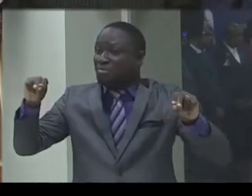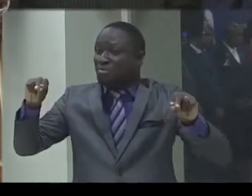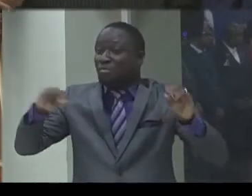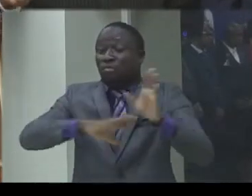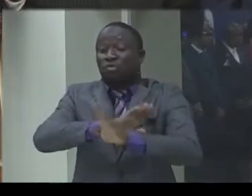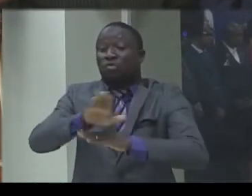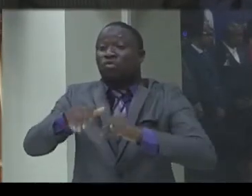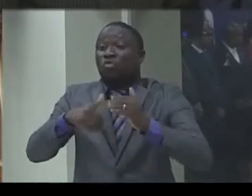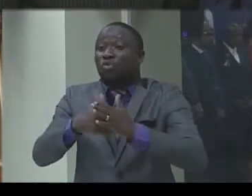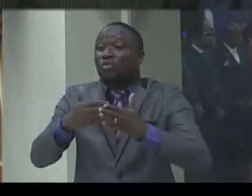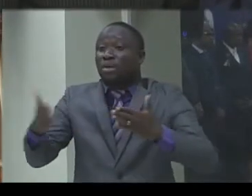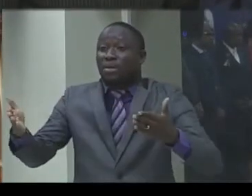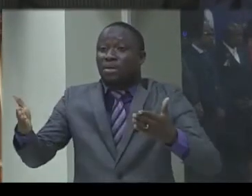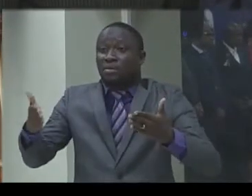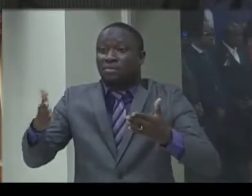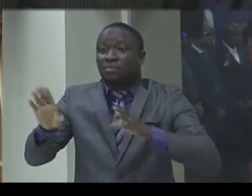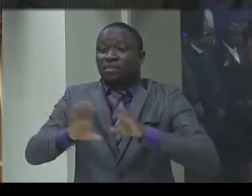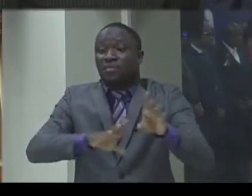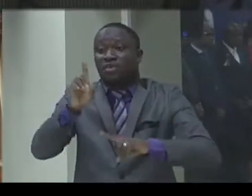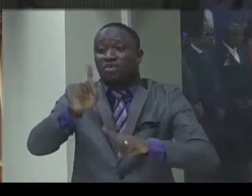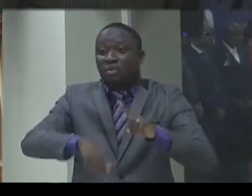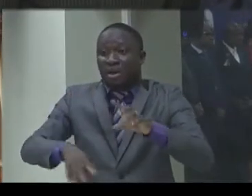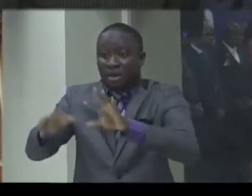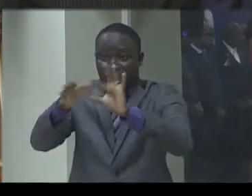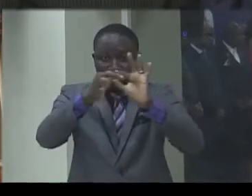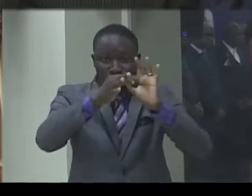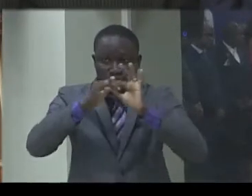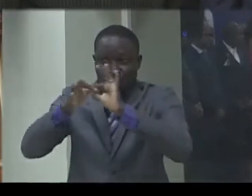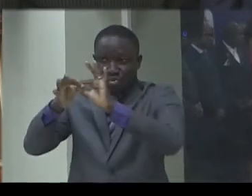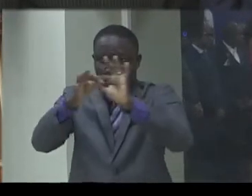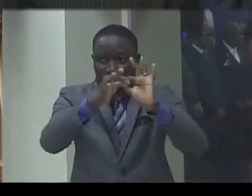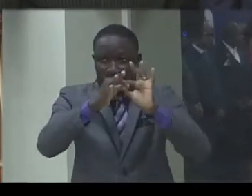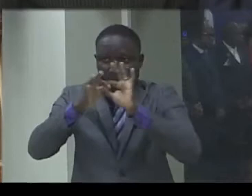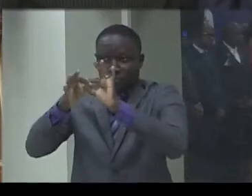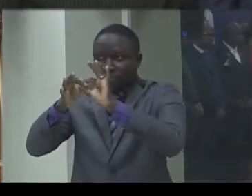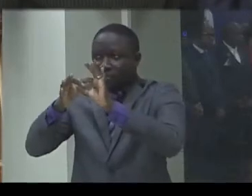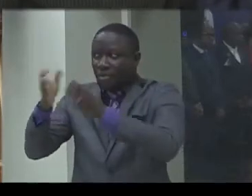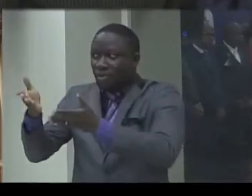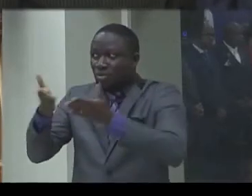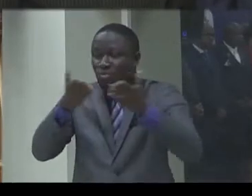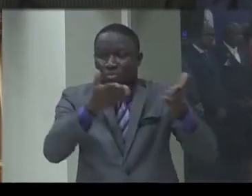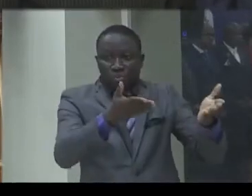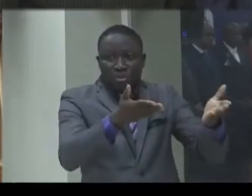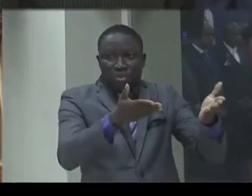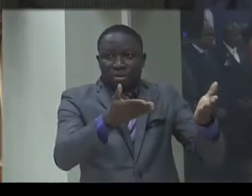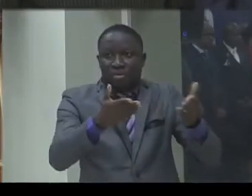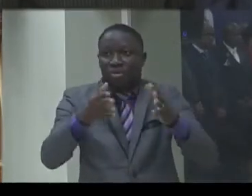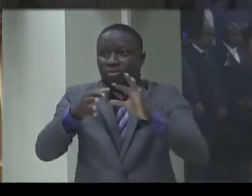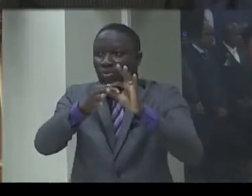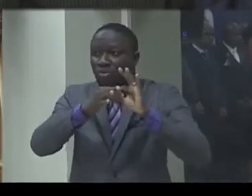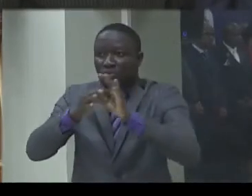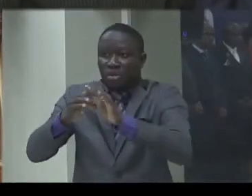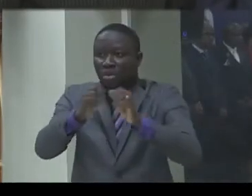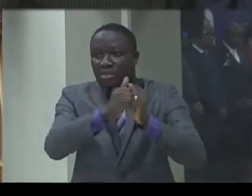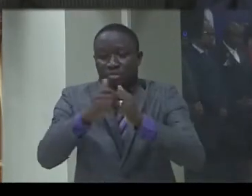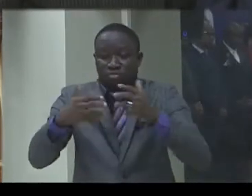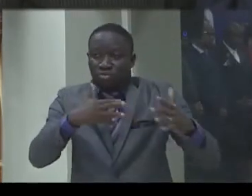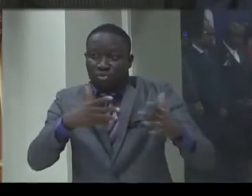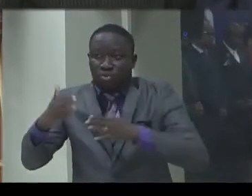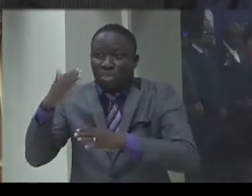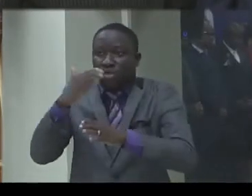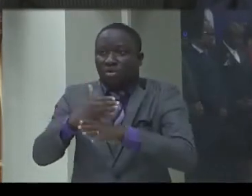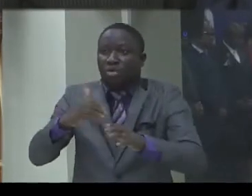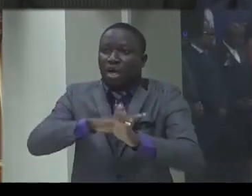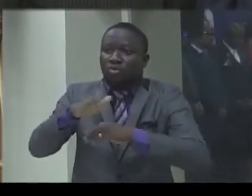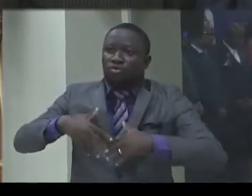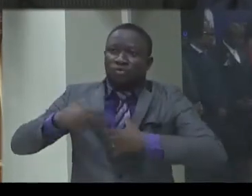tout bagay ki ren nou paka met tete nou ansam an nou pote kole an nou met tete ansam pou nou lite epi kombat